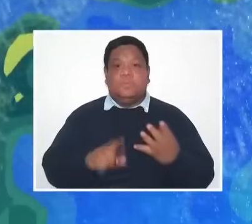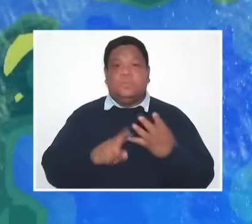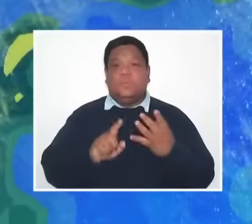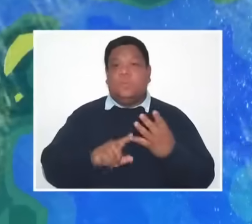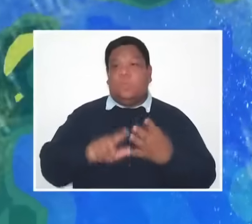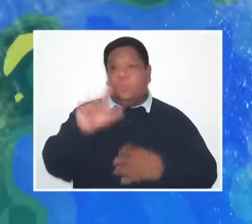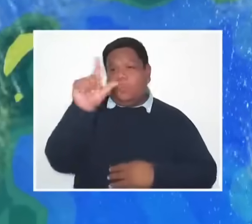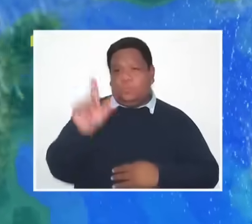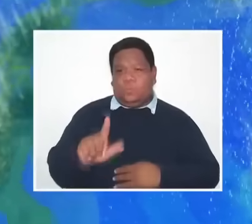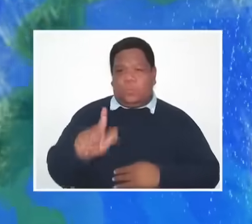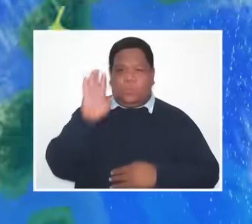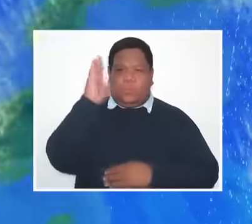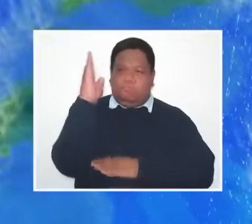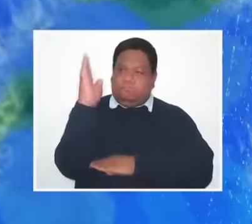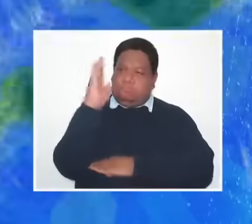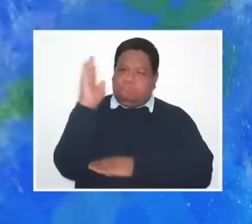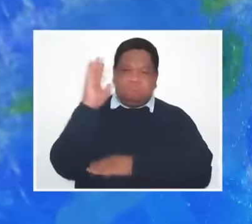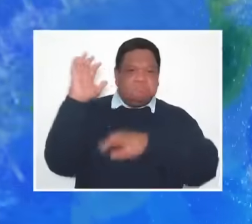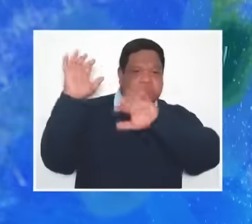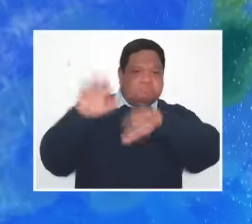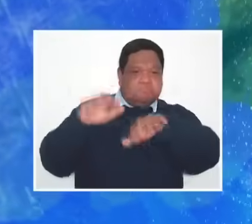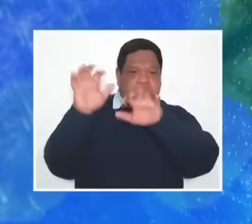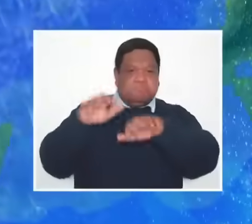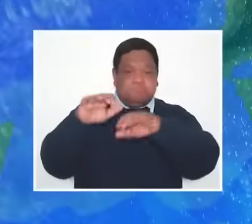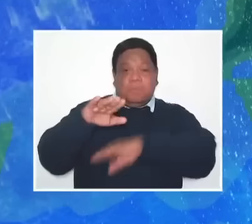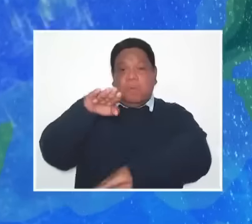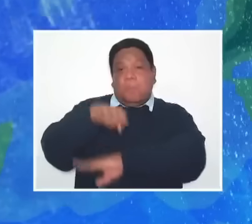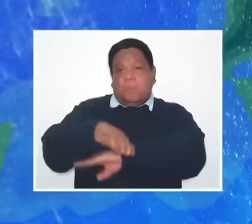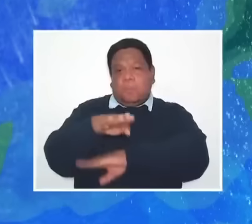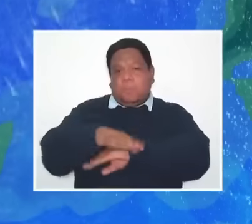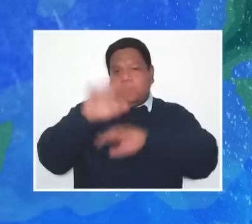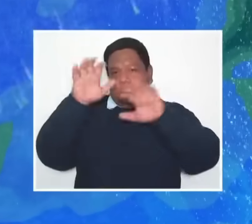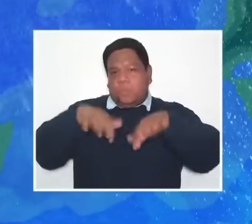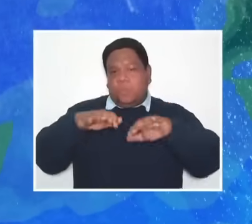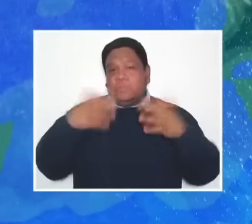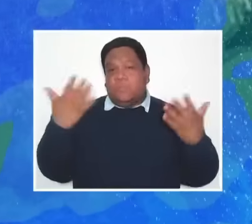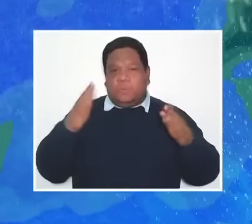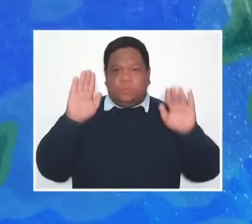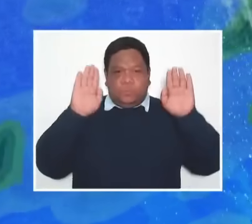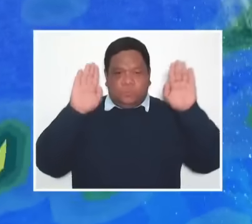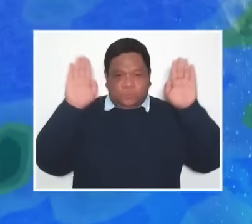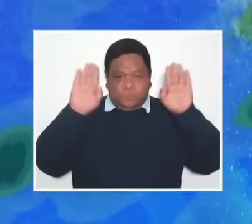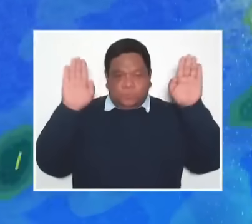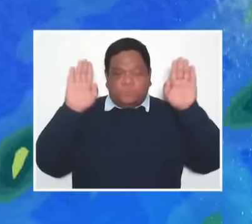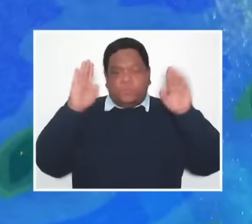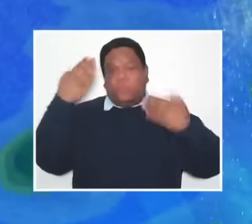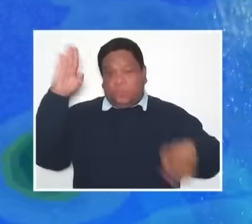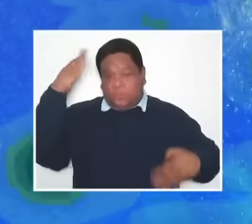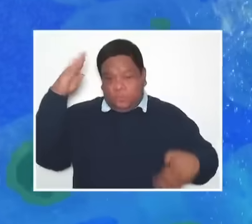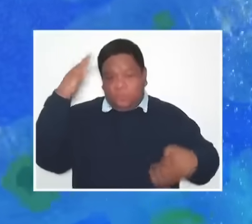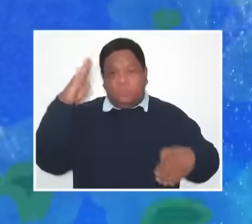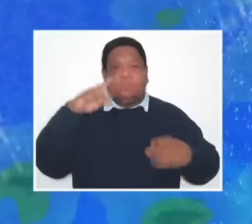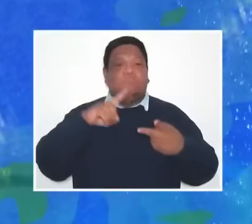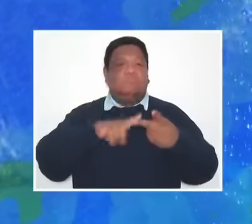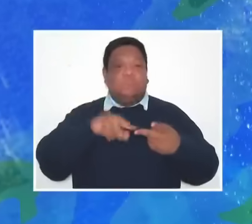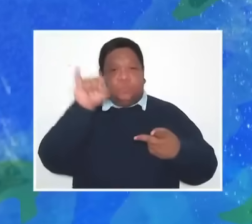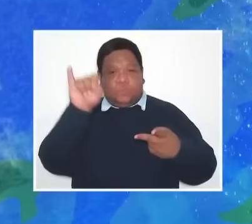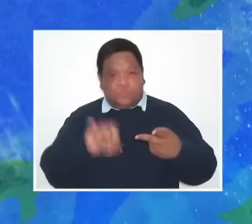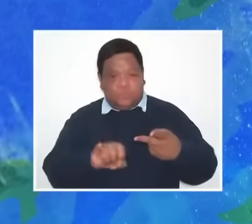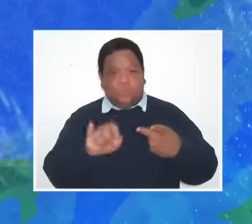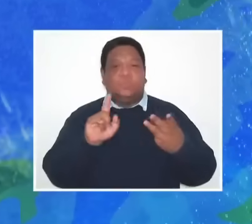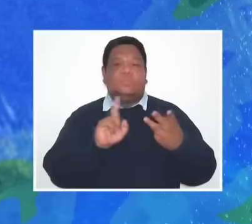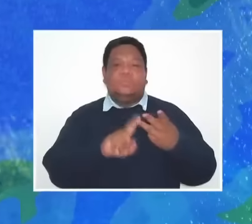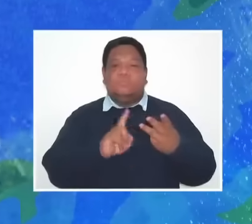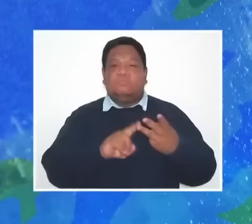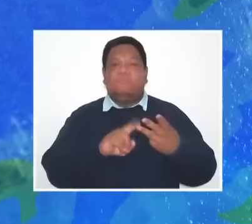tanghali at sa hapon, may malalakas na ulan sa may Cordillera at sa Ilocos Sur at sa gabi, malaking bahagi pa ng Luzon ang makakaranas